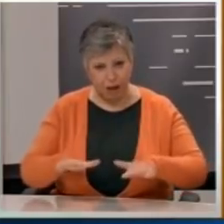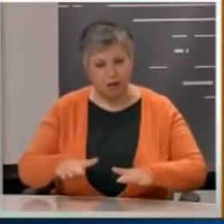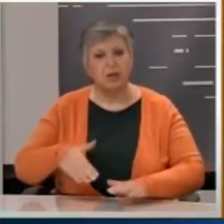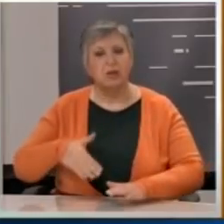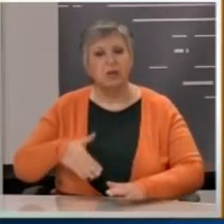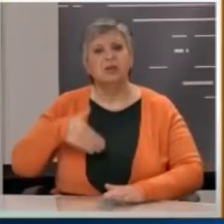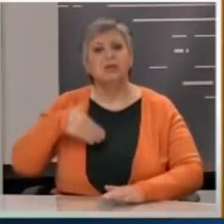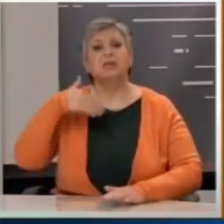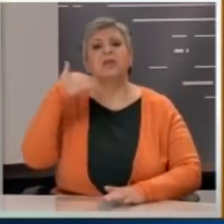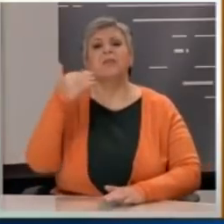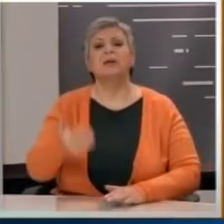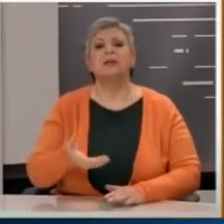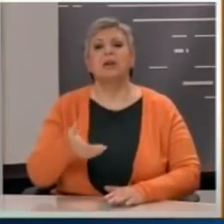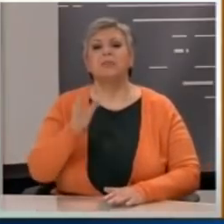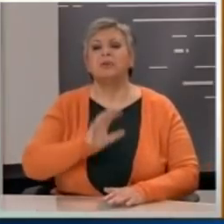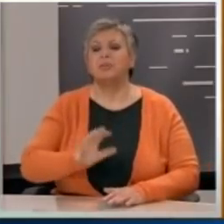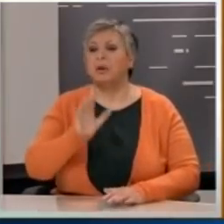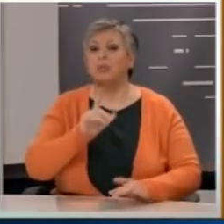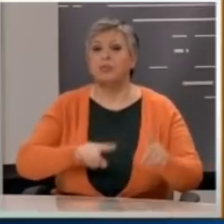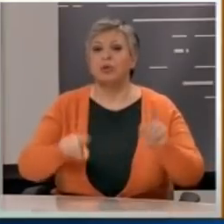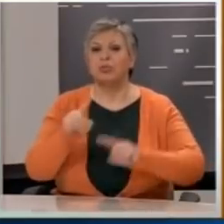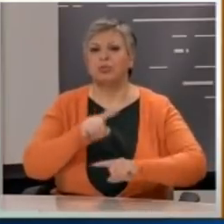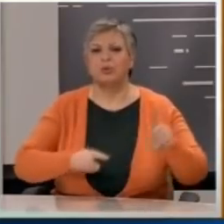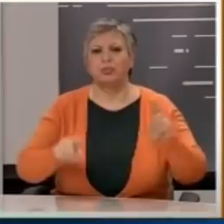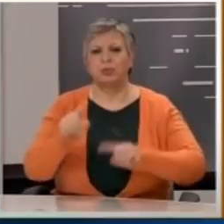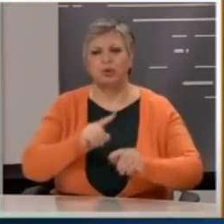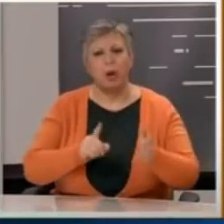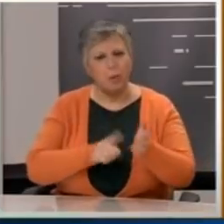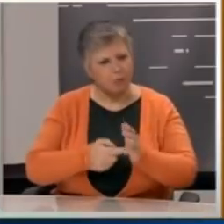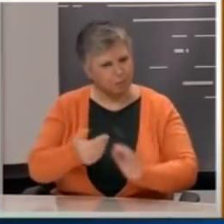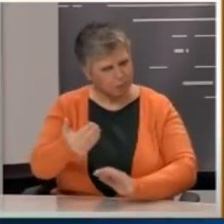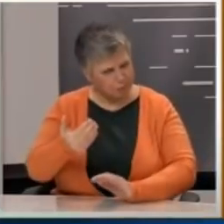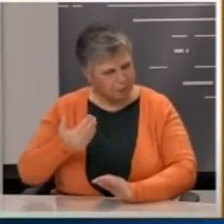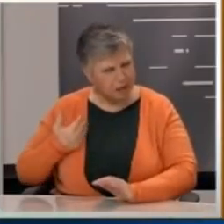και να μην προλαβαίνουμε την ύπαρξη λοποδητών?